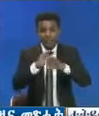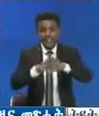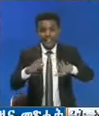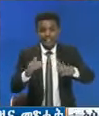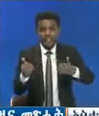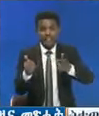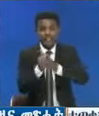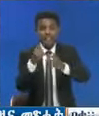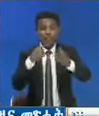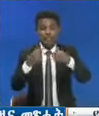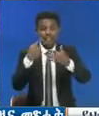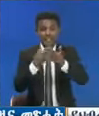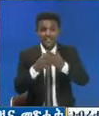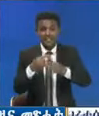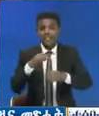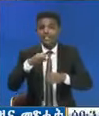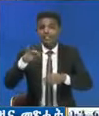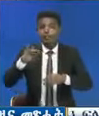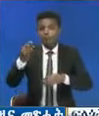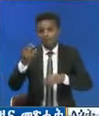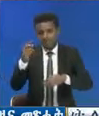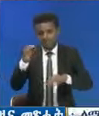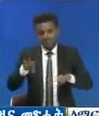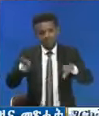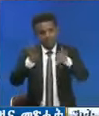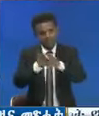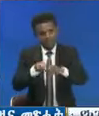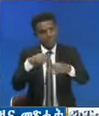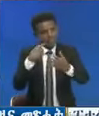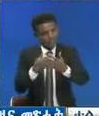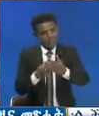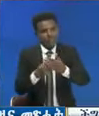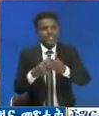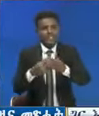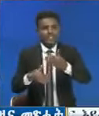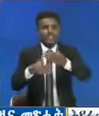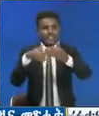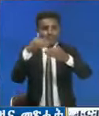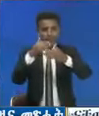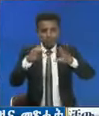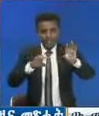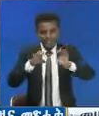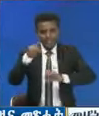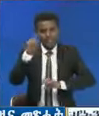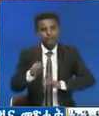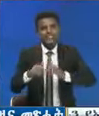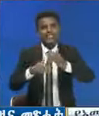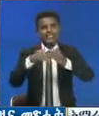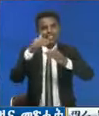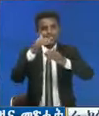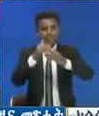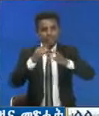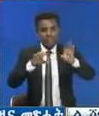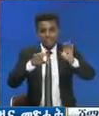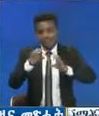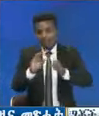ለዚህ መሬት ትክክለኛ ሊሞ የሚያስፈልገዋል፣ ይህ መሬት እንደዚህ ያስፈልገዋል፣ እርከን መታጠር ያለበትን እርከን እያሳጠሩ እርከን የማይለውን ደግሞ